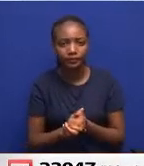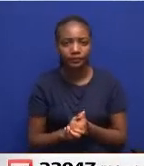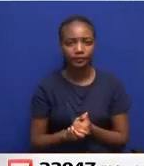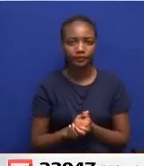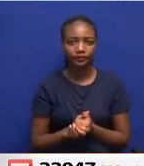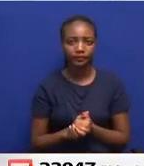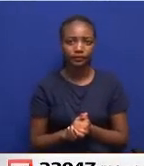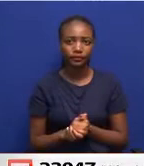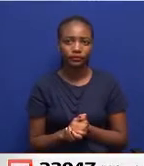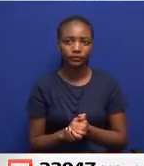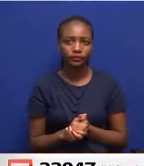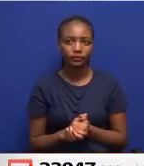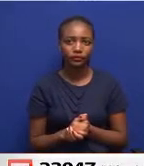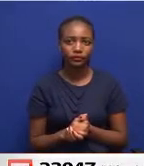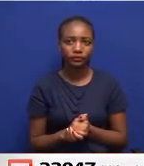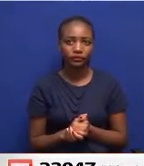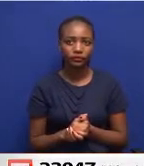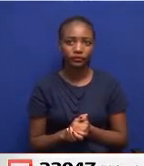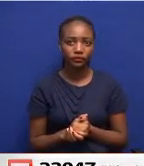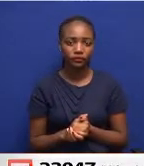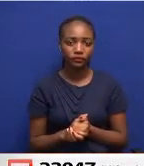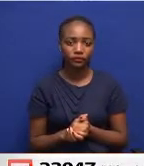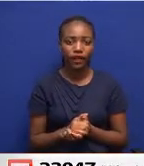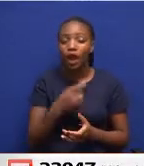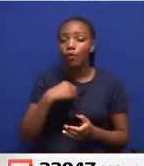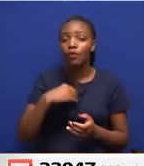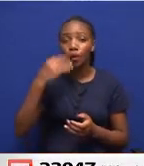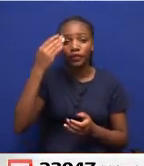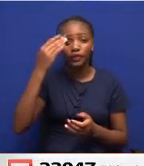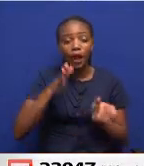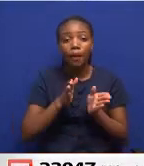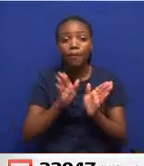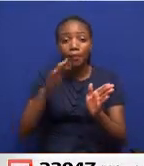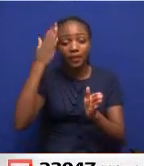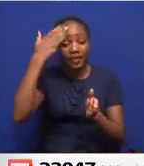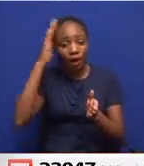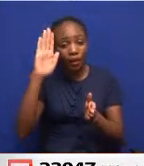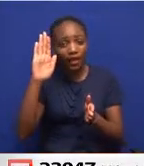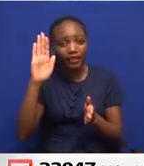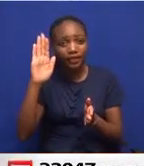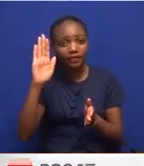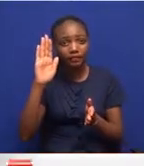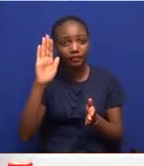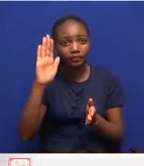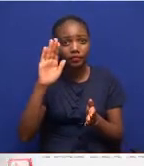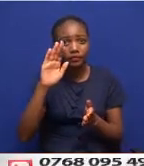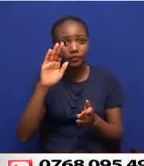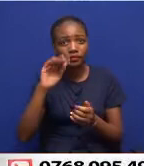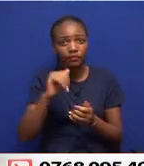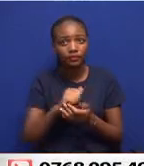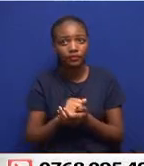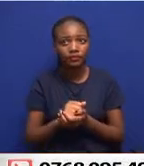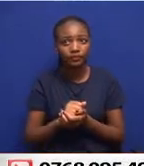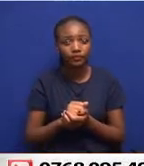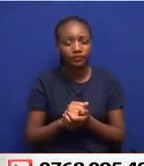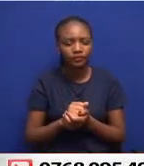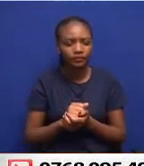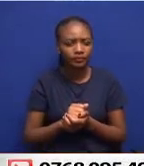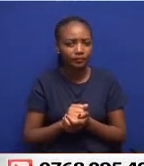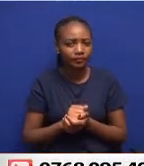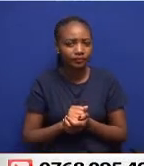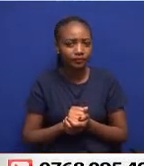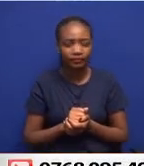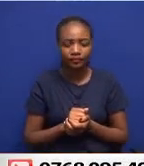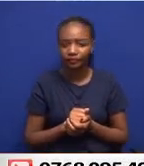a countrywide public awareness and sensitization program. We are going to ask that now that